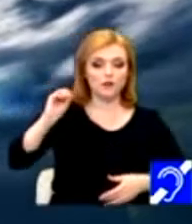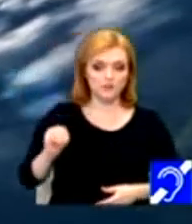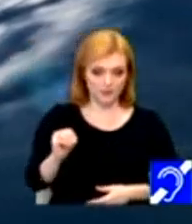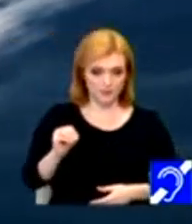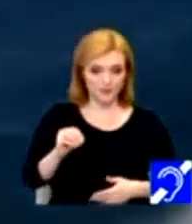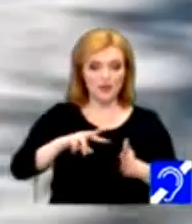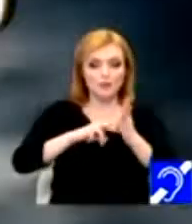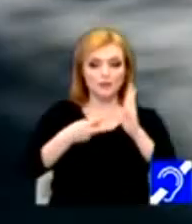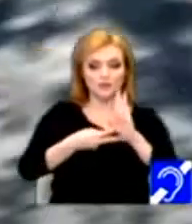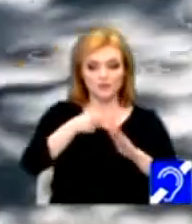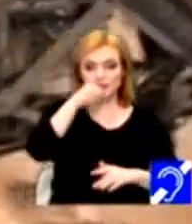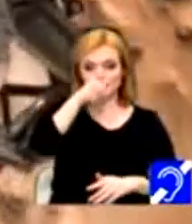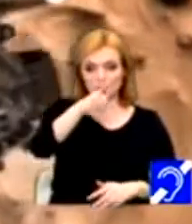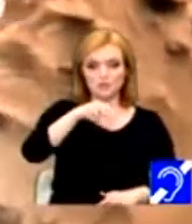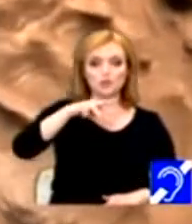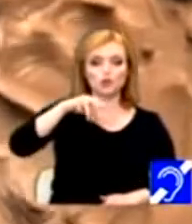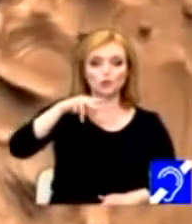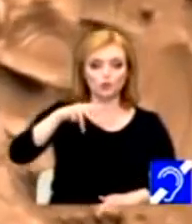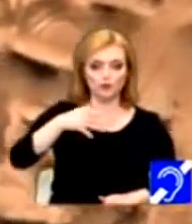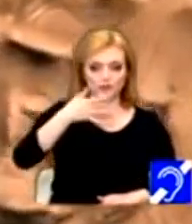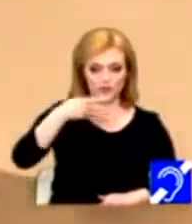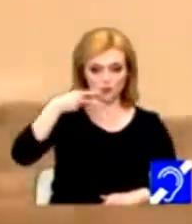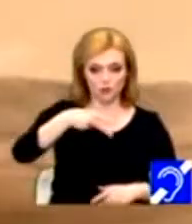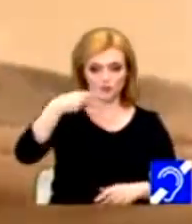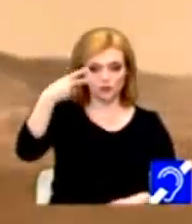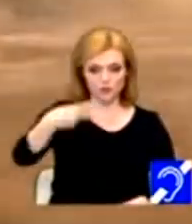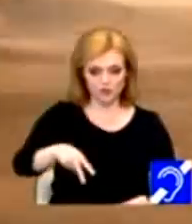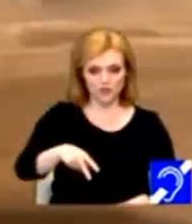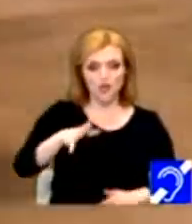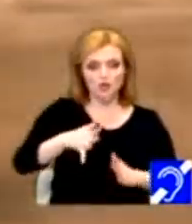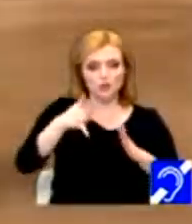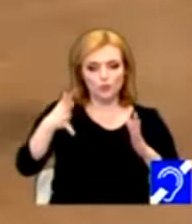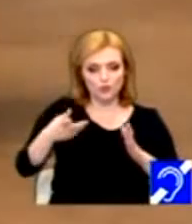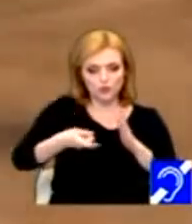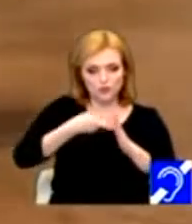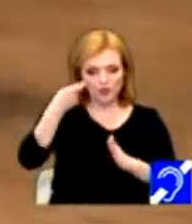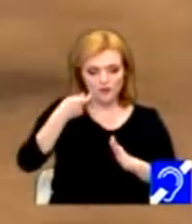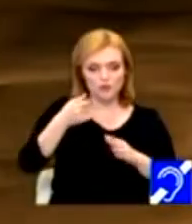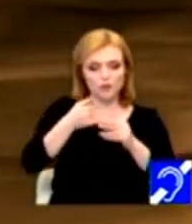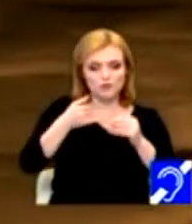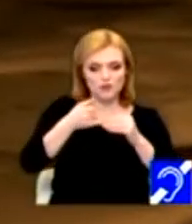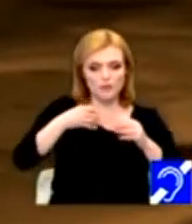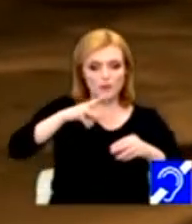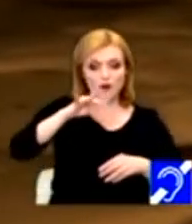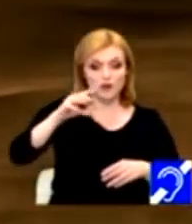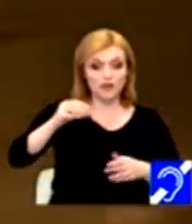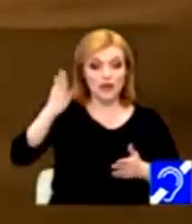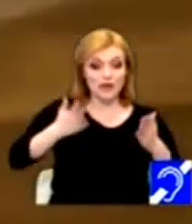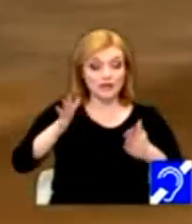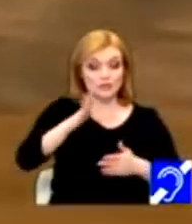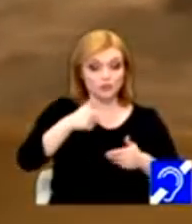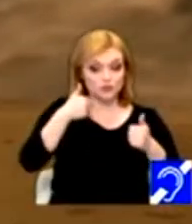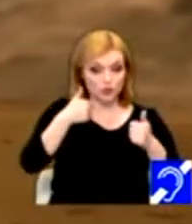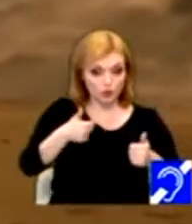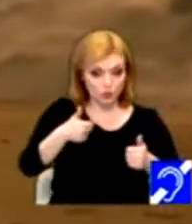iulie, va fi să analizeze rocile care ar putea ascunde probe privind microorganismele din spațiu. Dacă totul merge bine, rocile ar urma